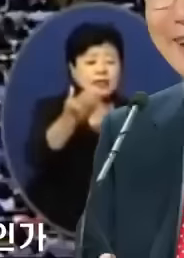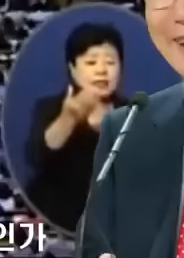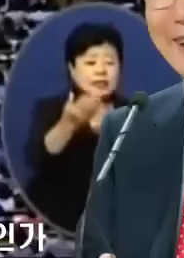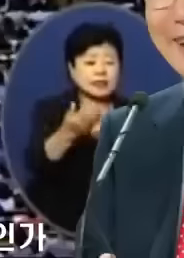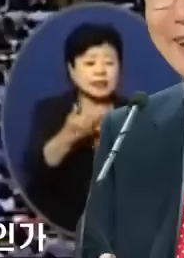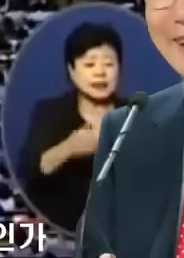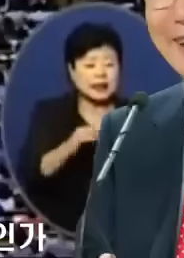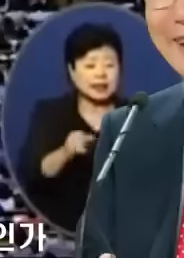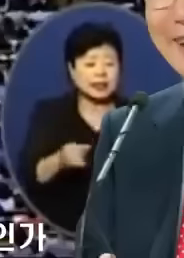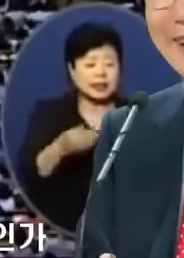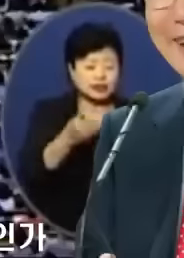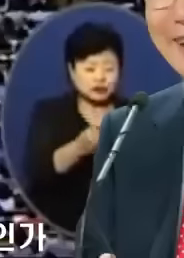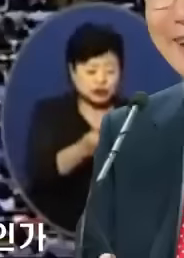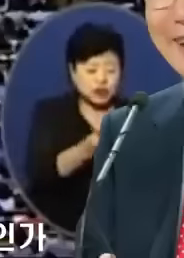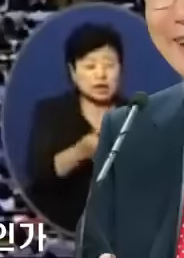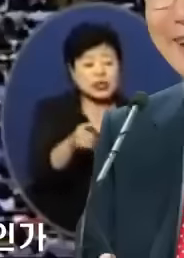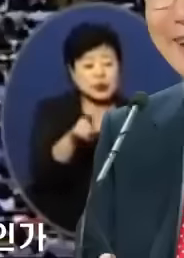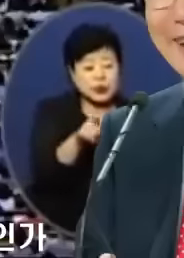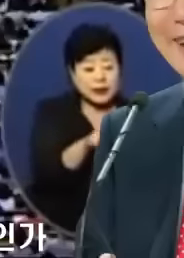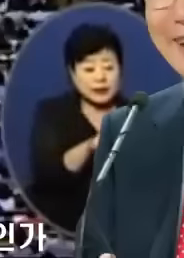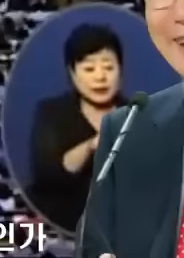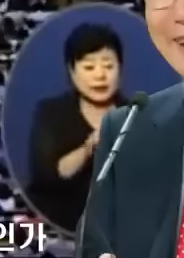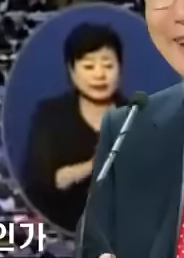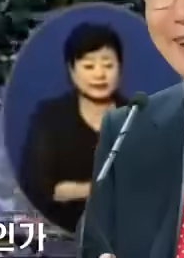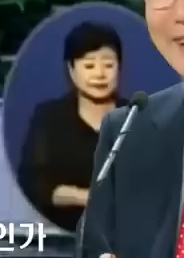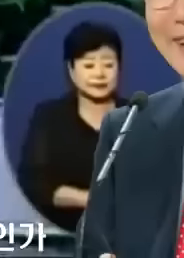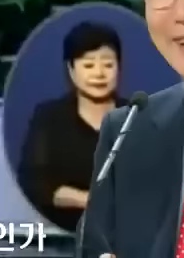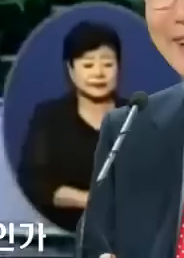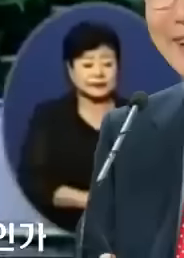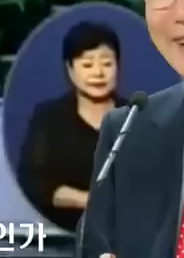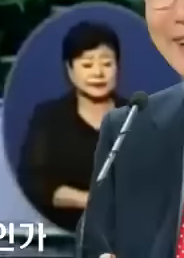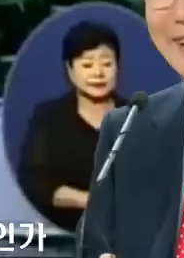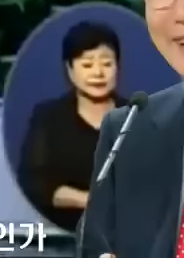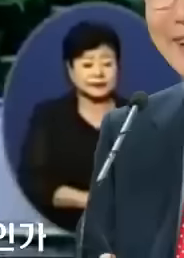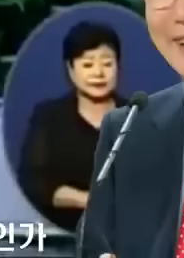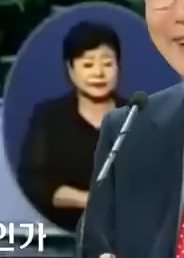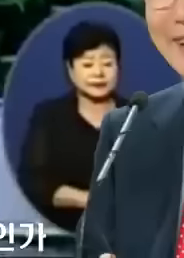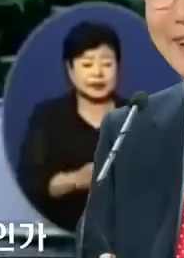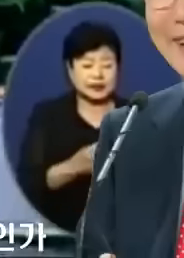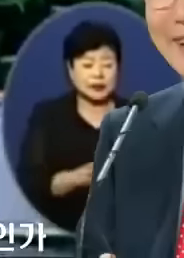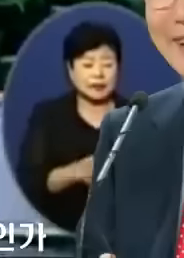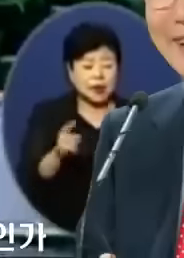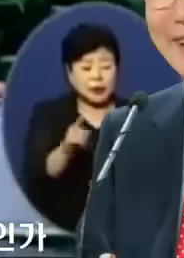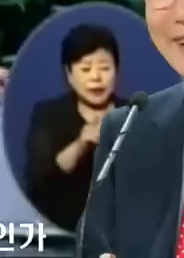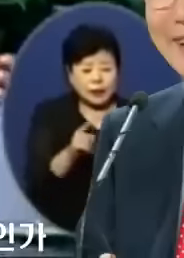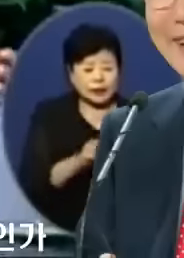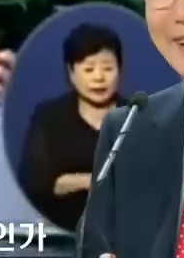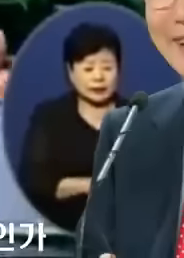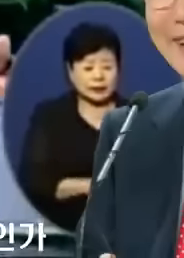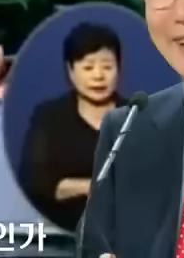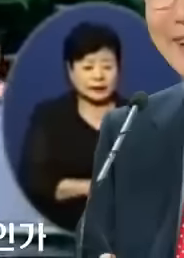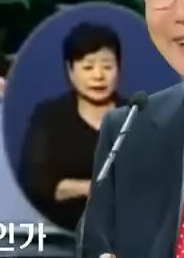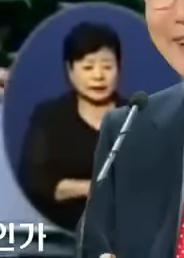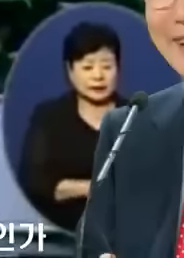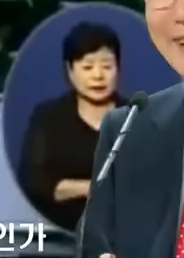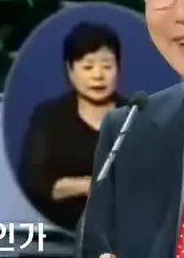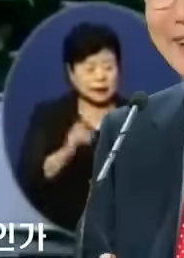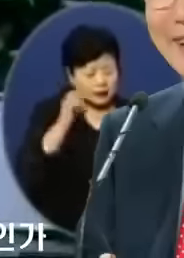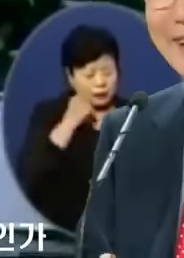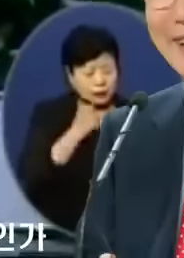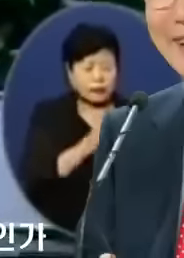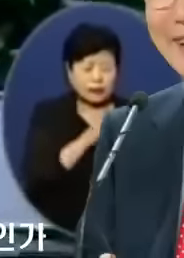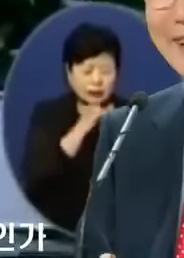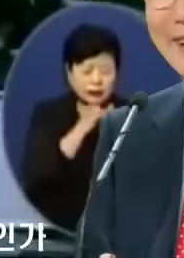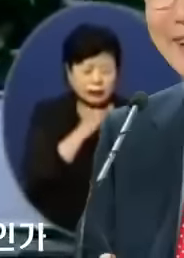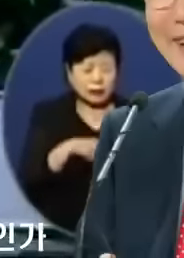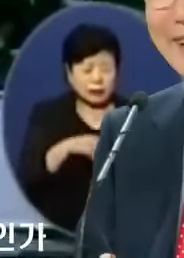복이 이방인에게 미치게 하려 한다는 것입니다. 그러므로 어떻게 상태가 어렵고